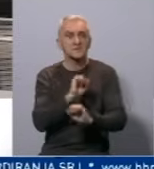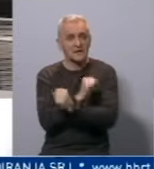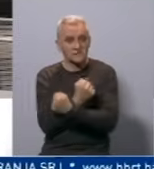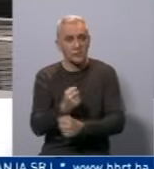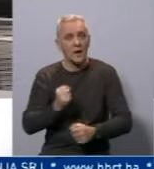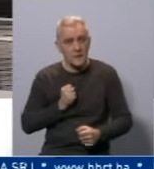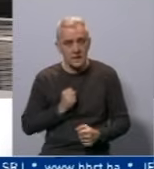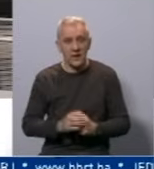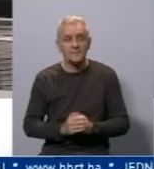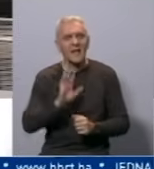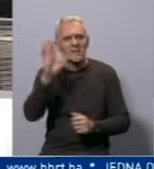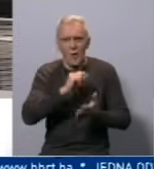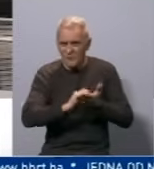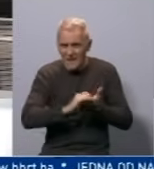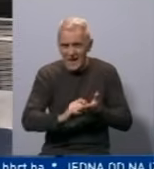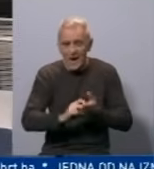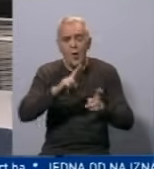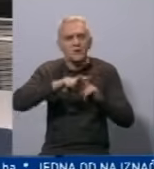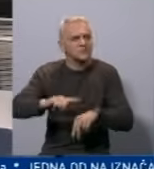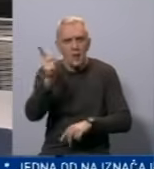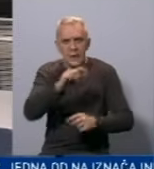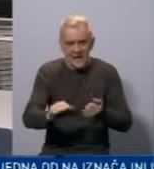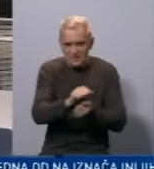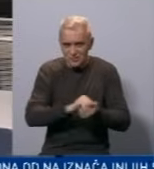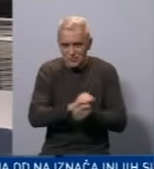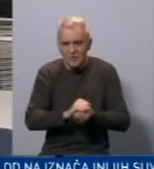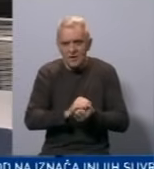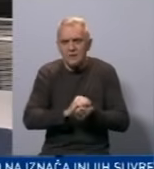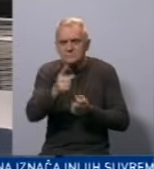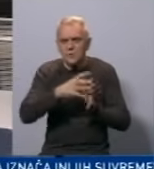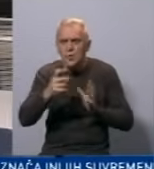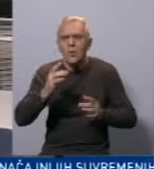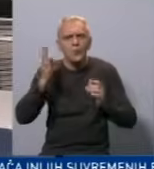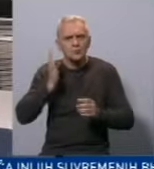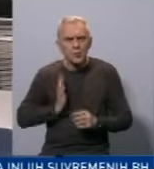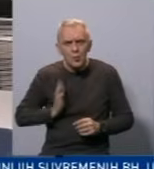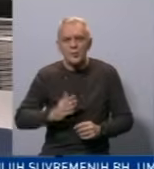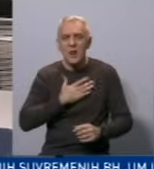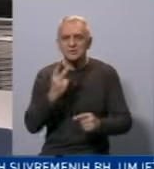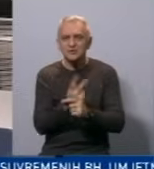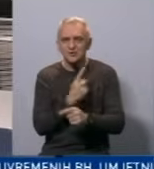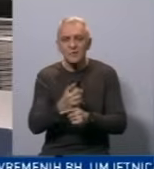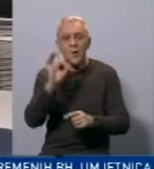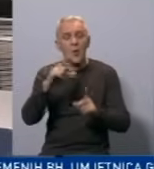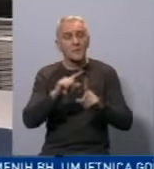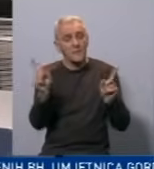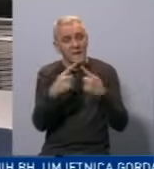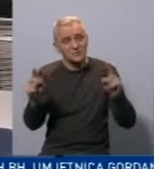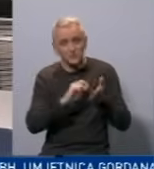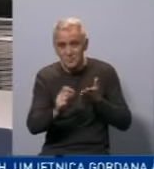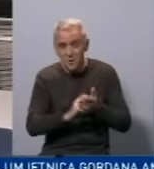Hercegovina ikada imala. Njegova djela ostavila su neizbrisiv trag u kulturi naše zemlje, od pjesničkih djela